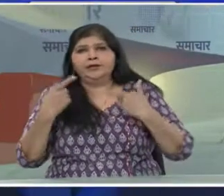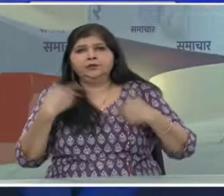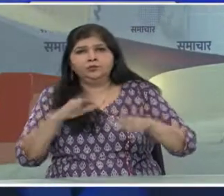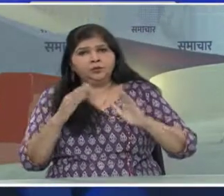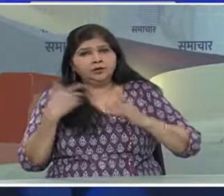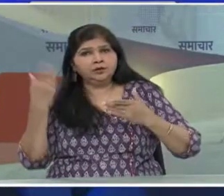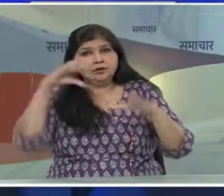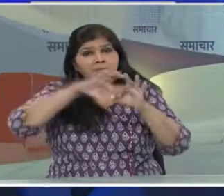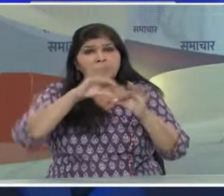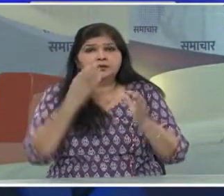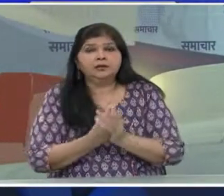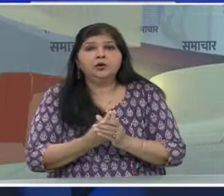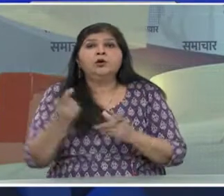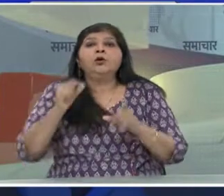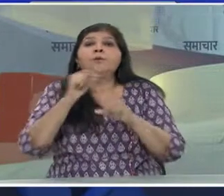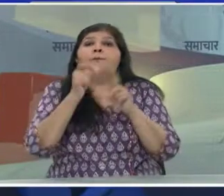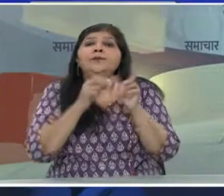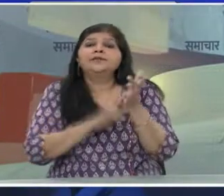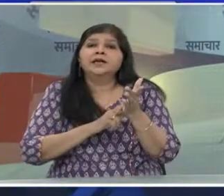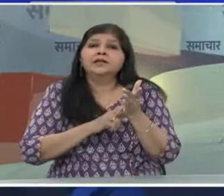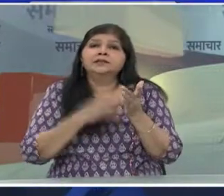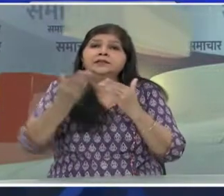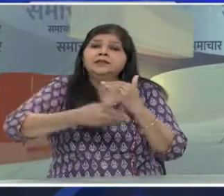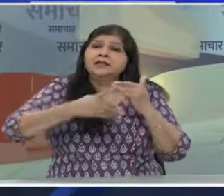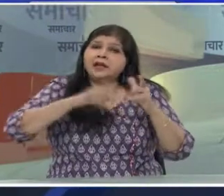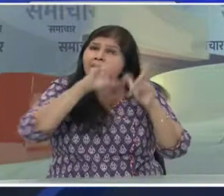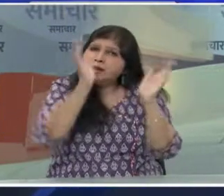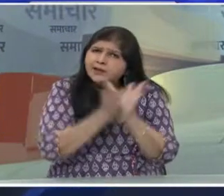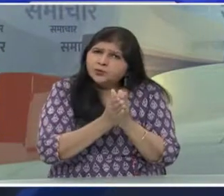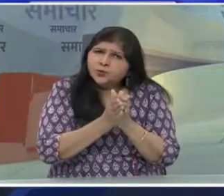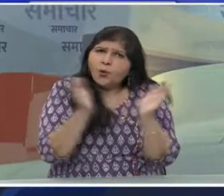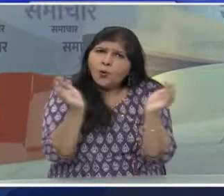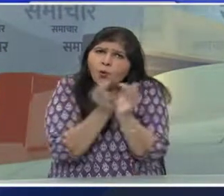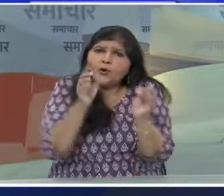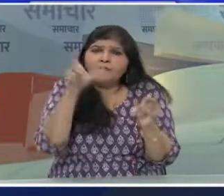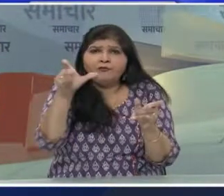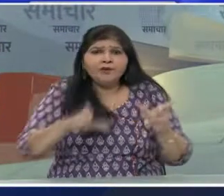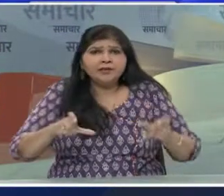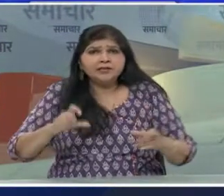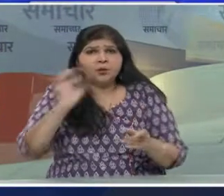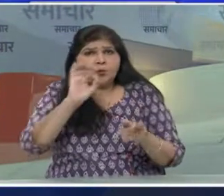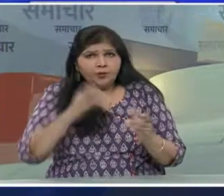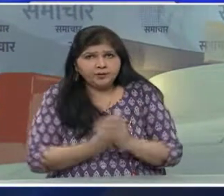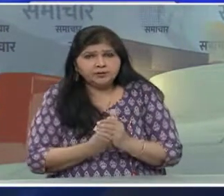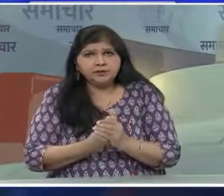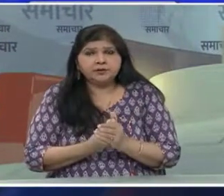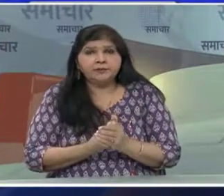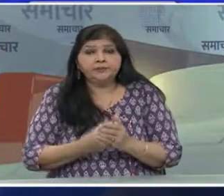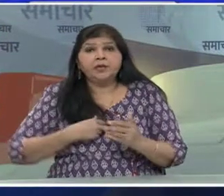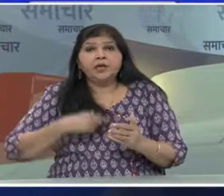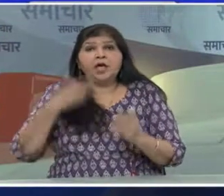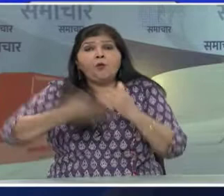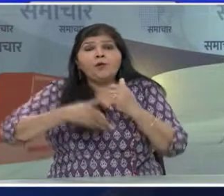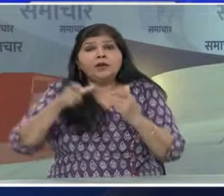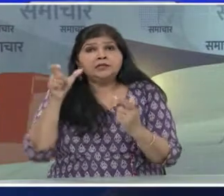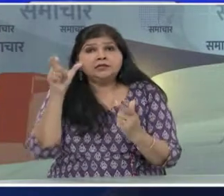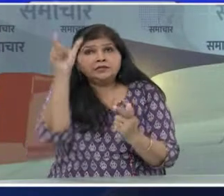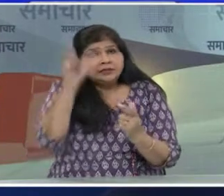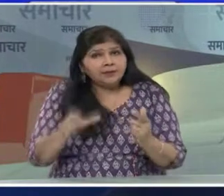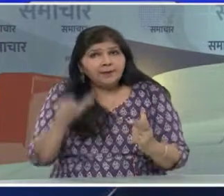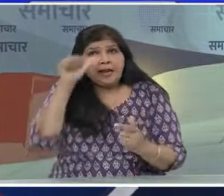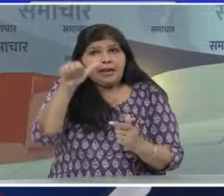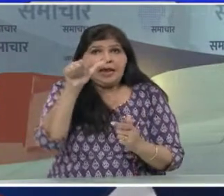और पंचायती राज संस्थानों के माध्यम से जो विलेज स्तर पर हम 9 बिंदु रखे हैं जिसको अचीव करने वाले